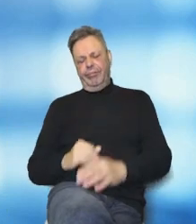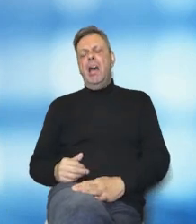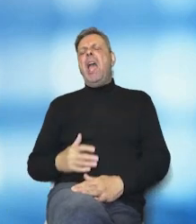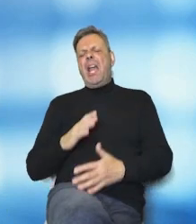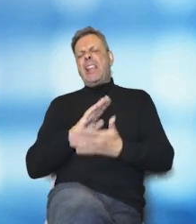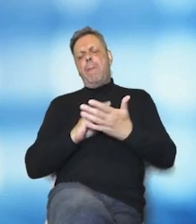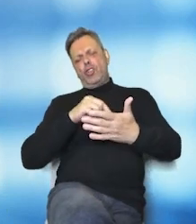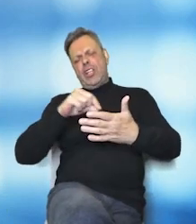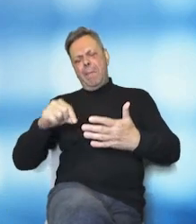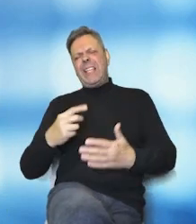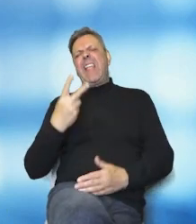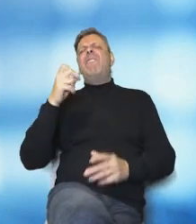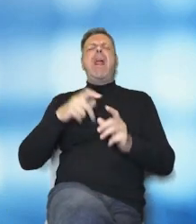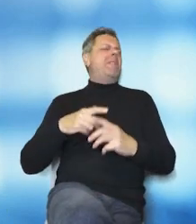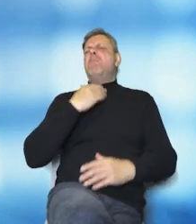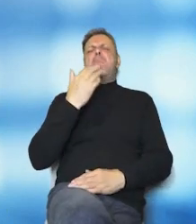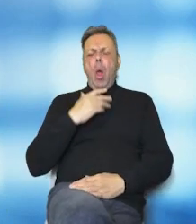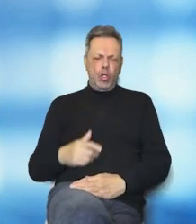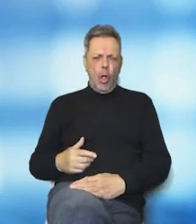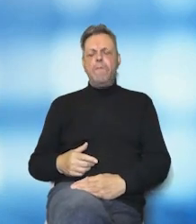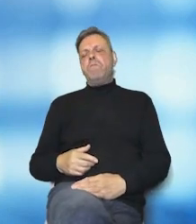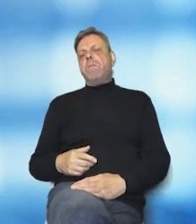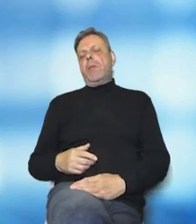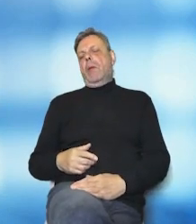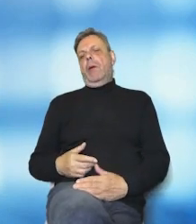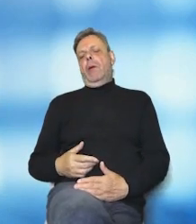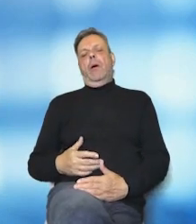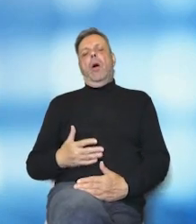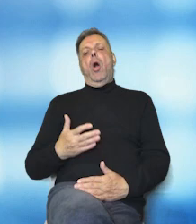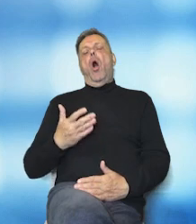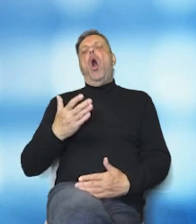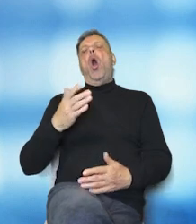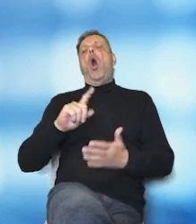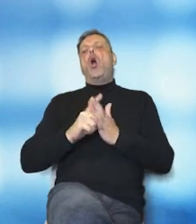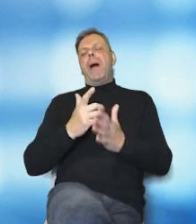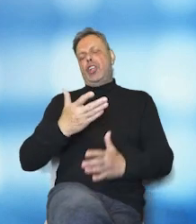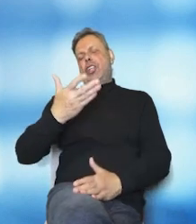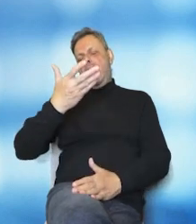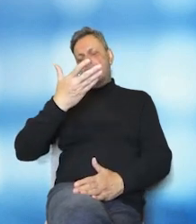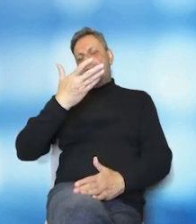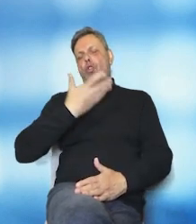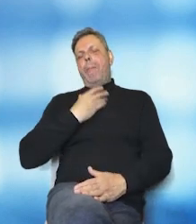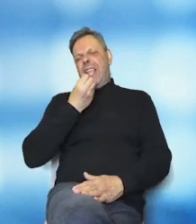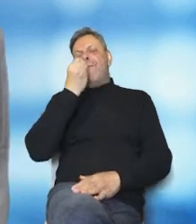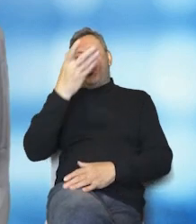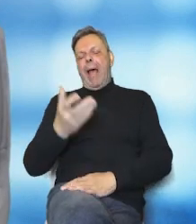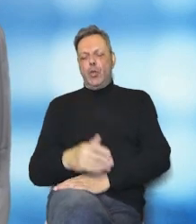Highlander, Velebit, bilo što vezano za Highlander, Google će vam odmah gore pokazati da ste na pravom putu.